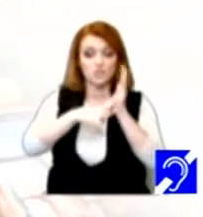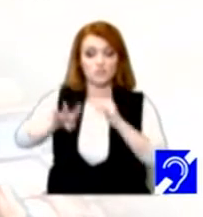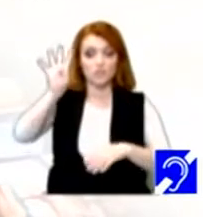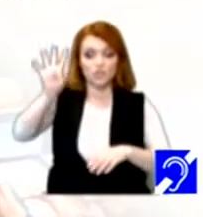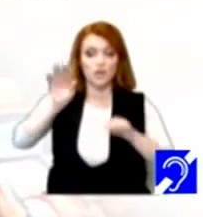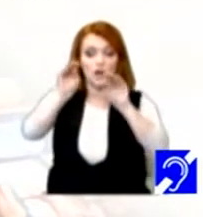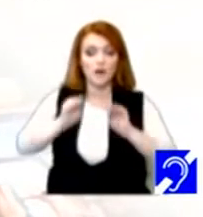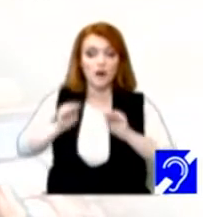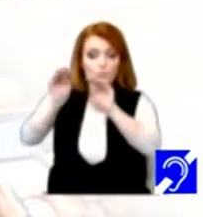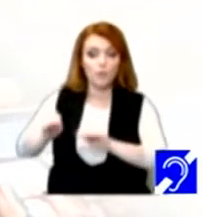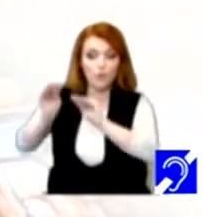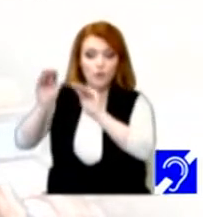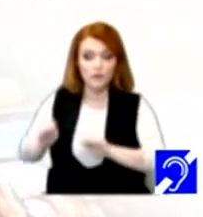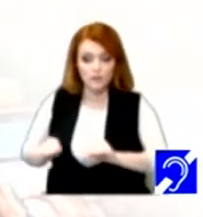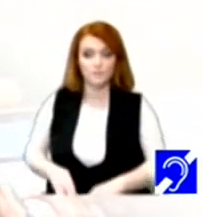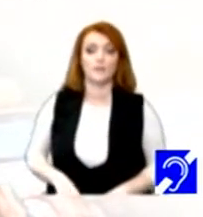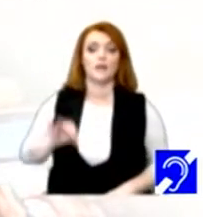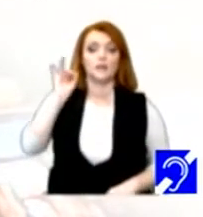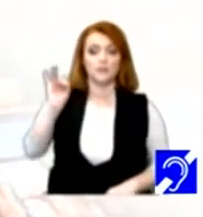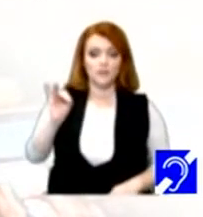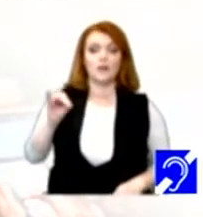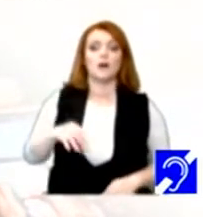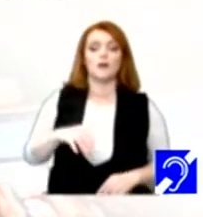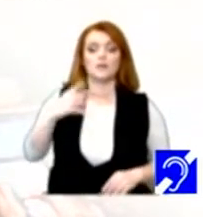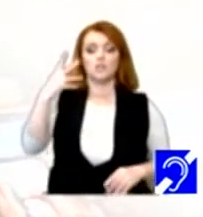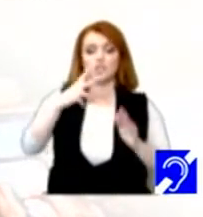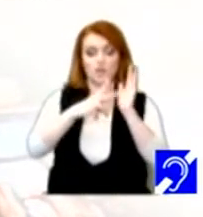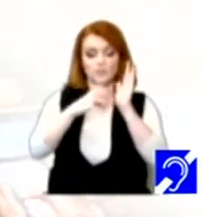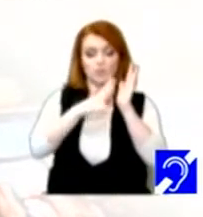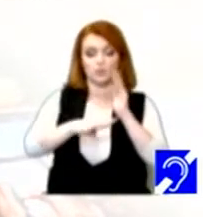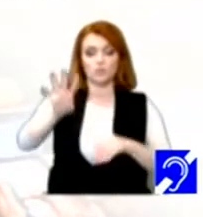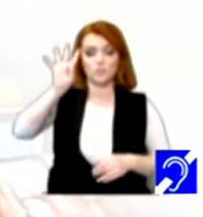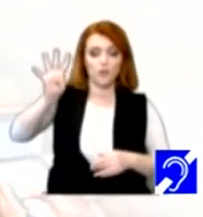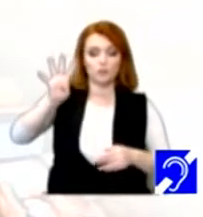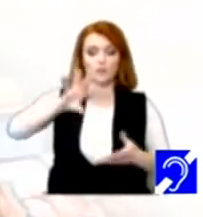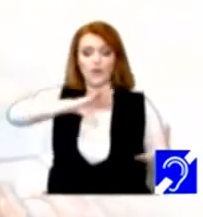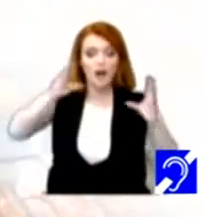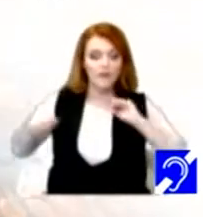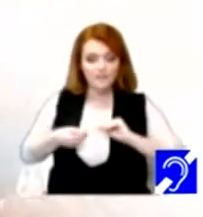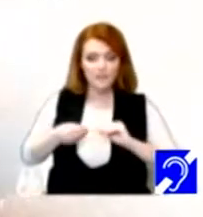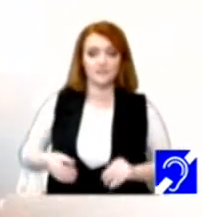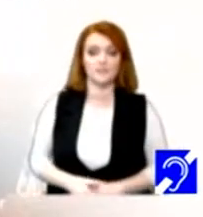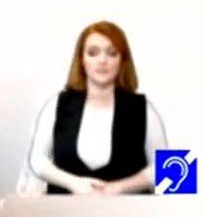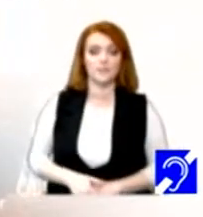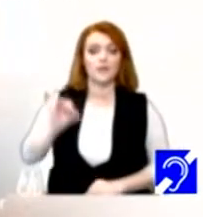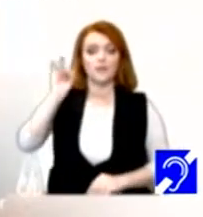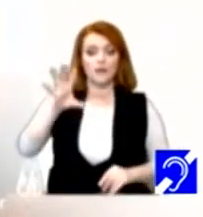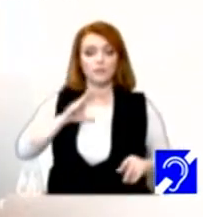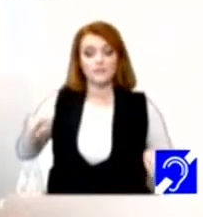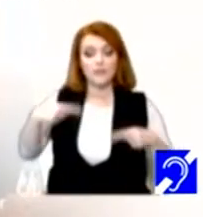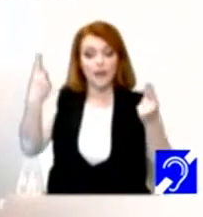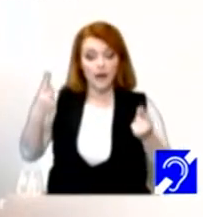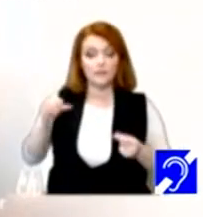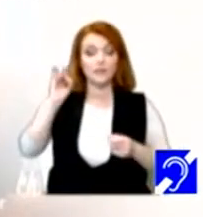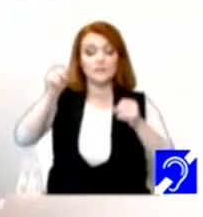corapoarte și 794 de avize. Totodată, în legislatura curentă a Parlamentului, au fost create 6